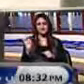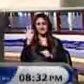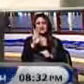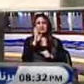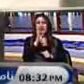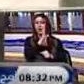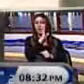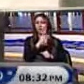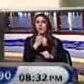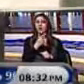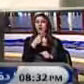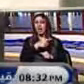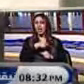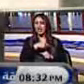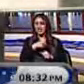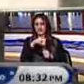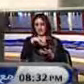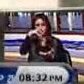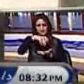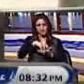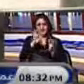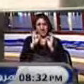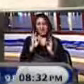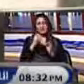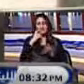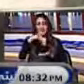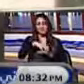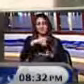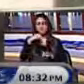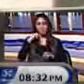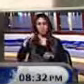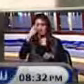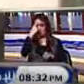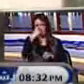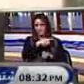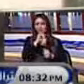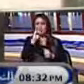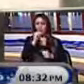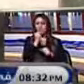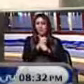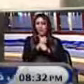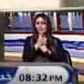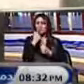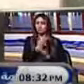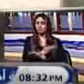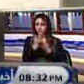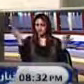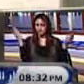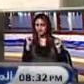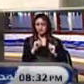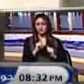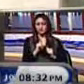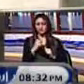باسم قريتنا، أي حملة نظافة أو أي عمل بيحدث في القرية بنعلنه عليها